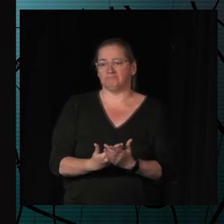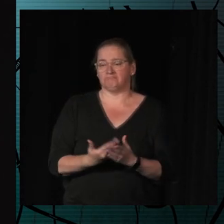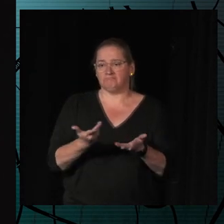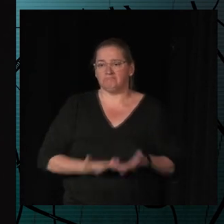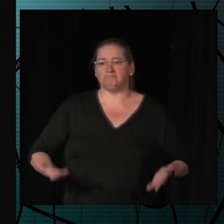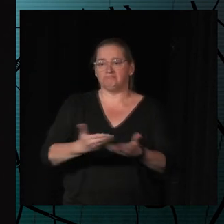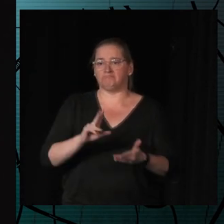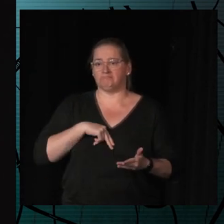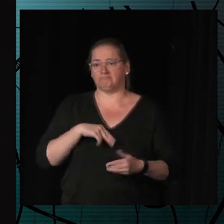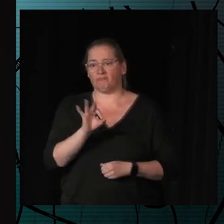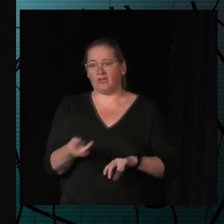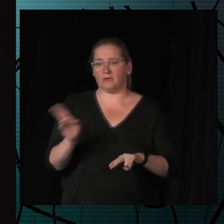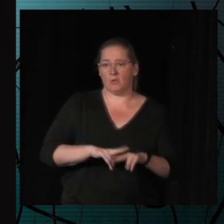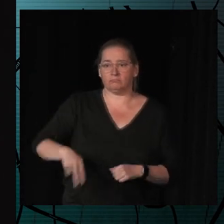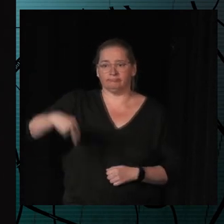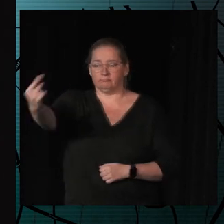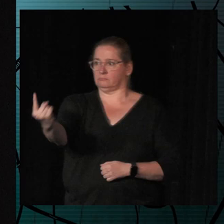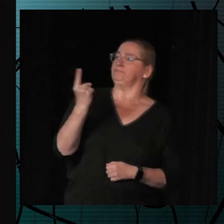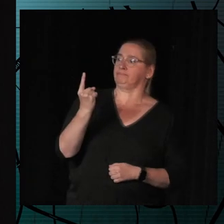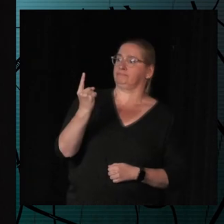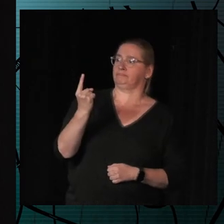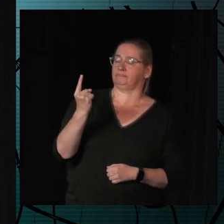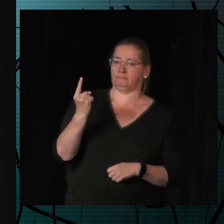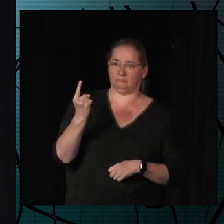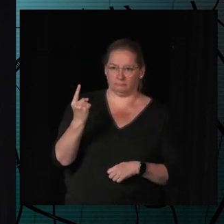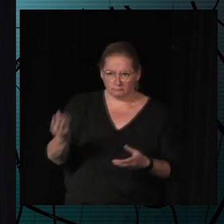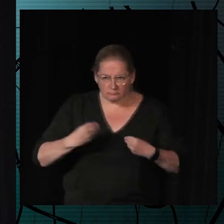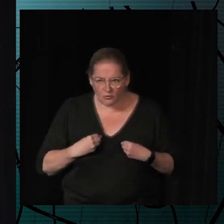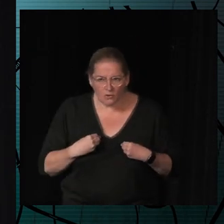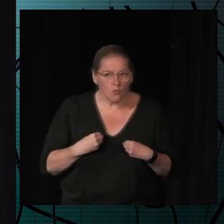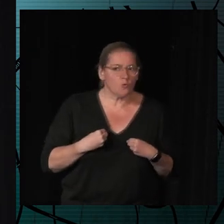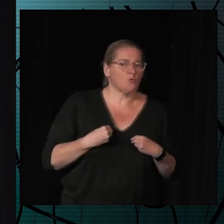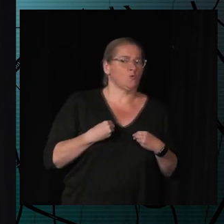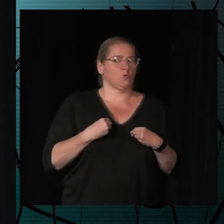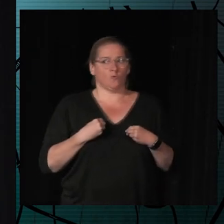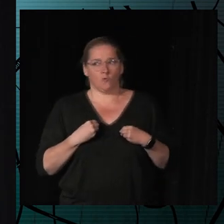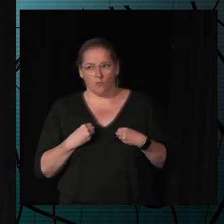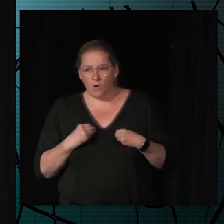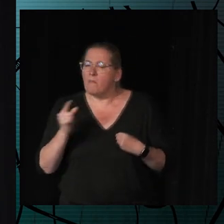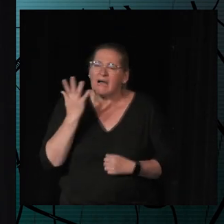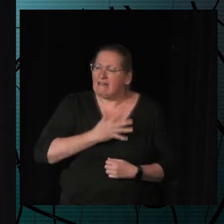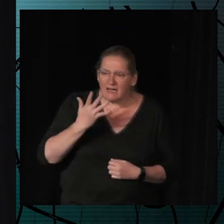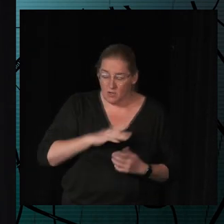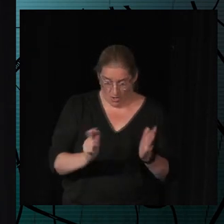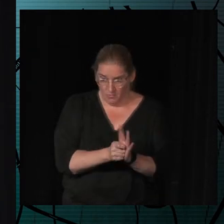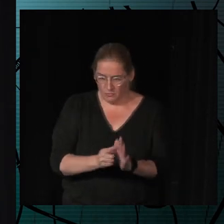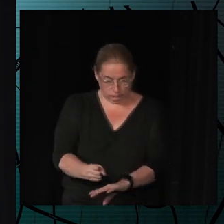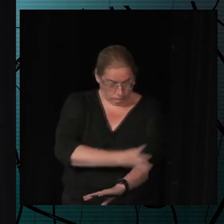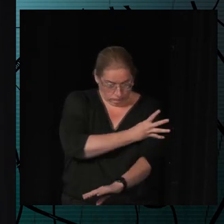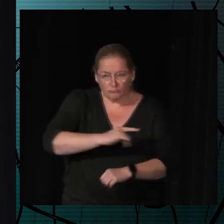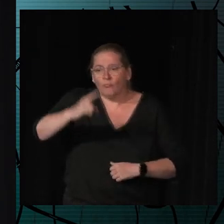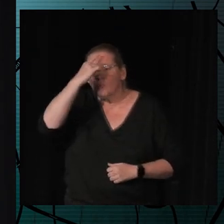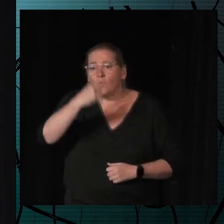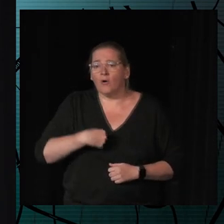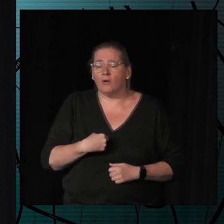qui se passe mal c'est vraiment l'apparition est plutôt plutôt désagréable pour lui et c'est c'est un moment glaçant parce qu'on s'y attend pas